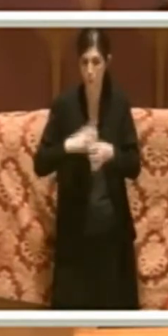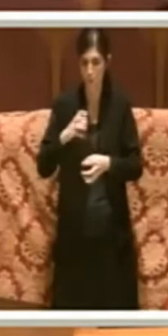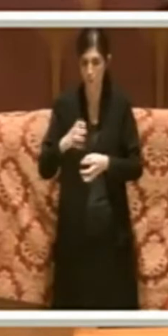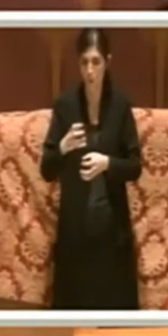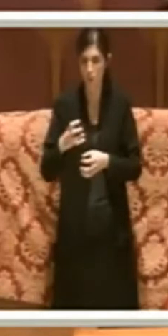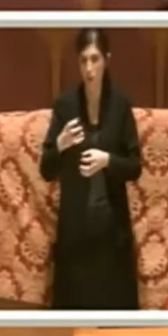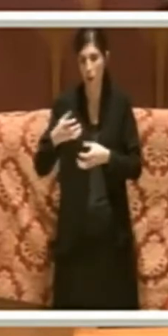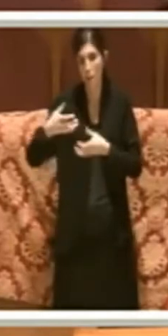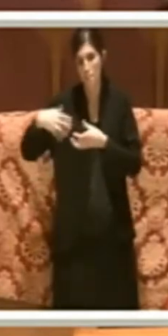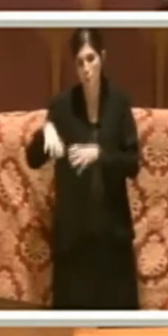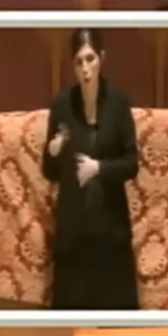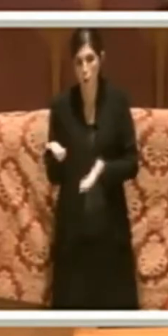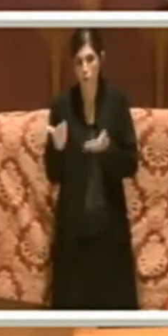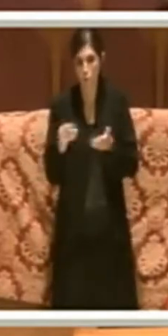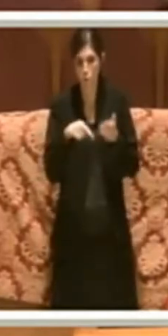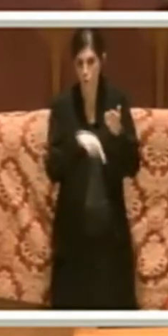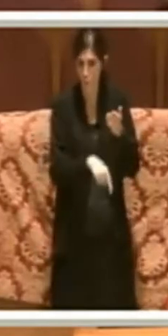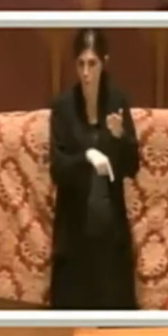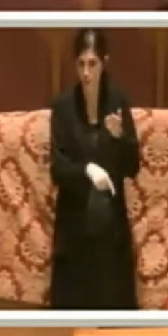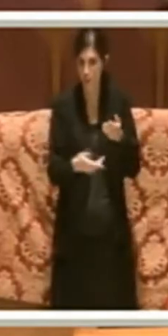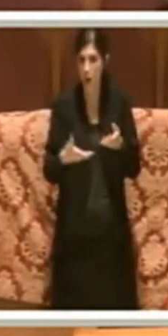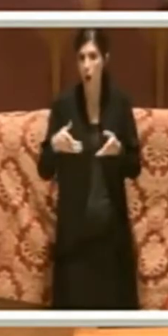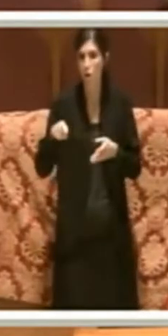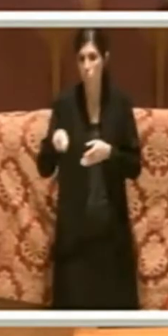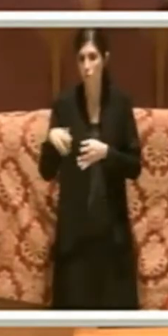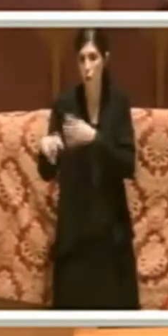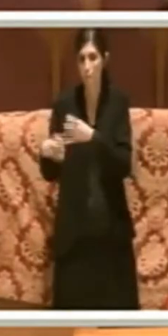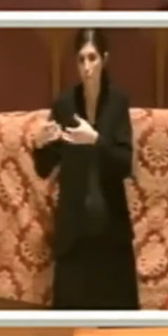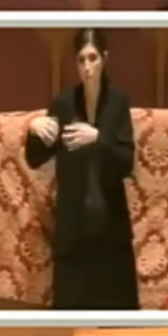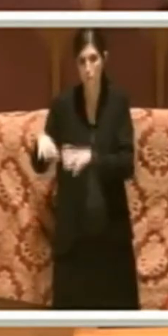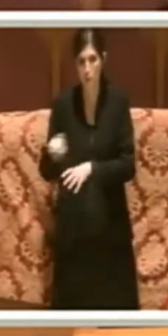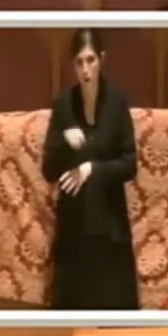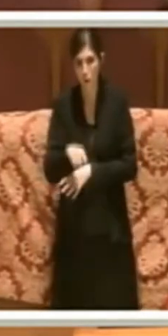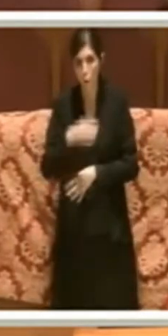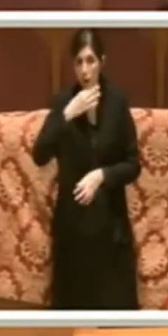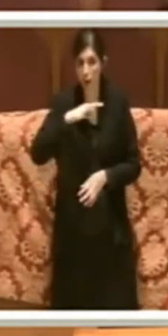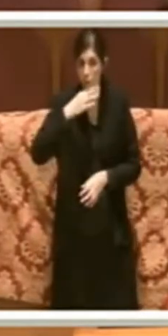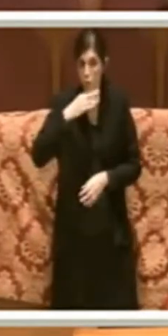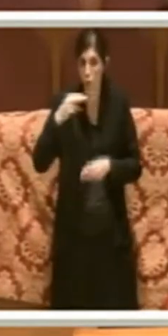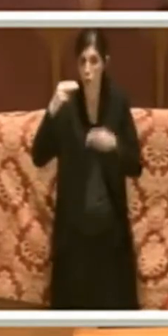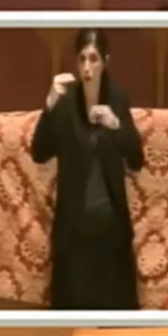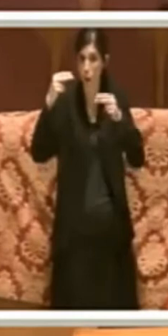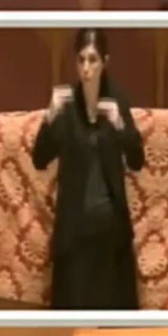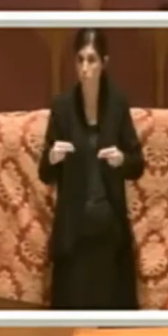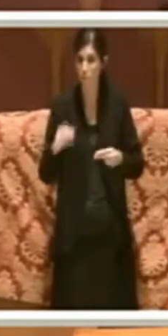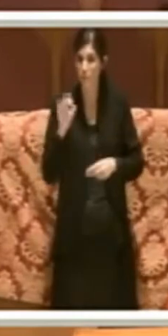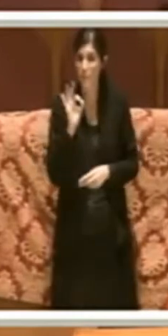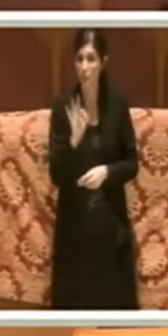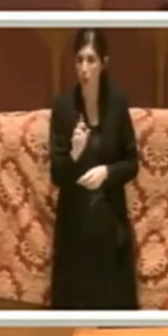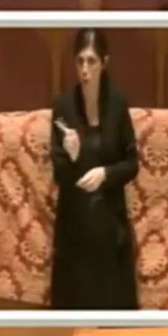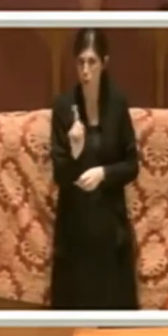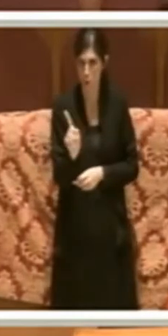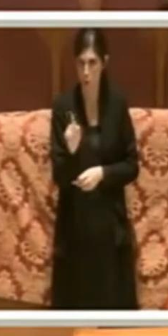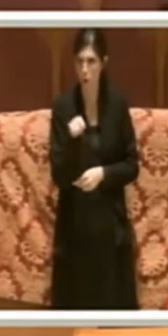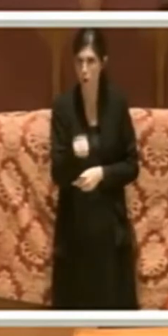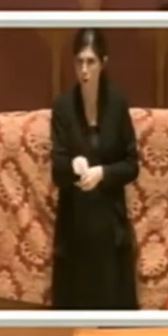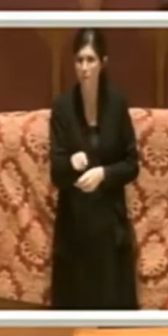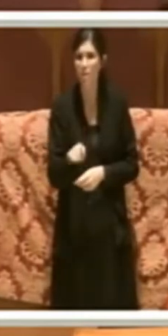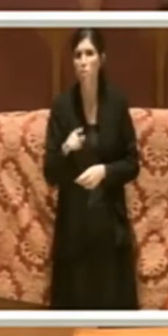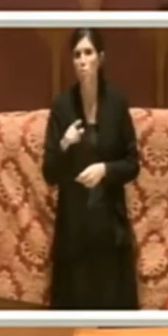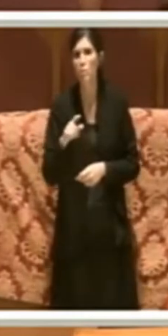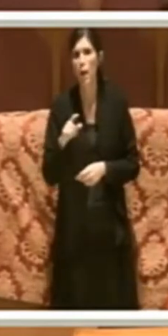nella gestione spesso e volentieri queste relazioni non valgono zero, cioè non esistono tutte le partite riconciliate al